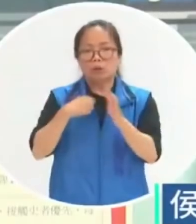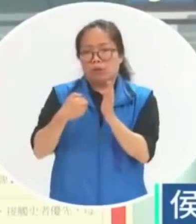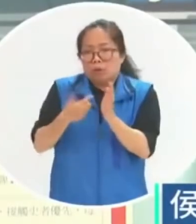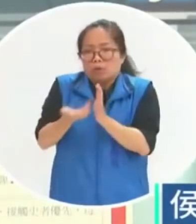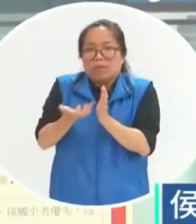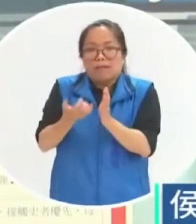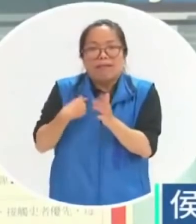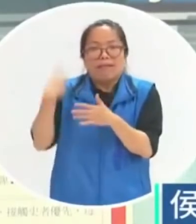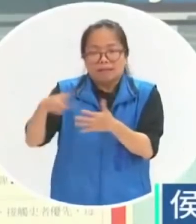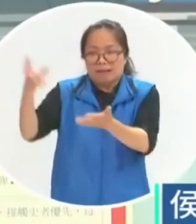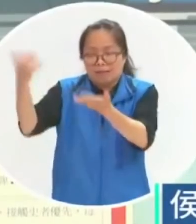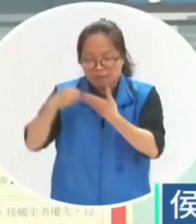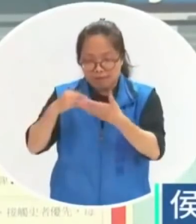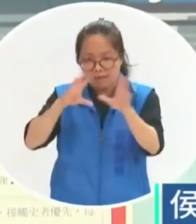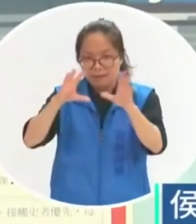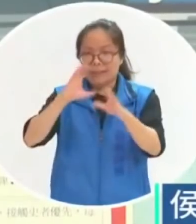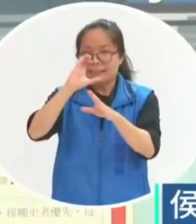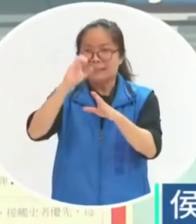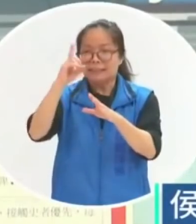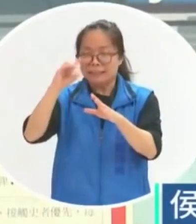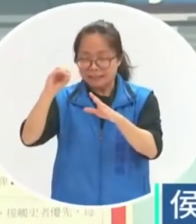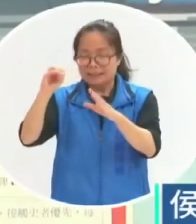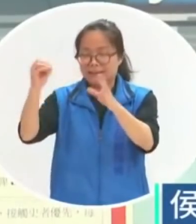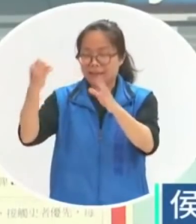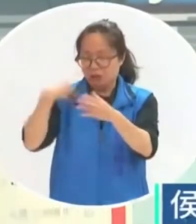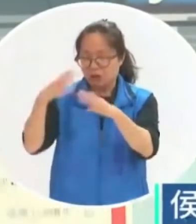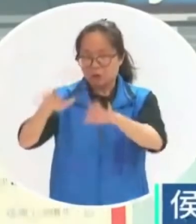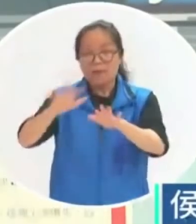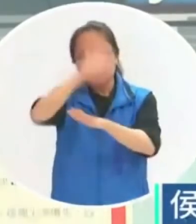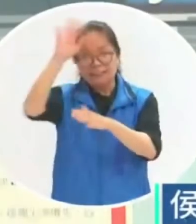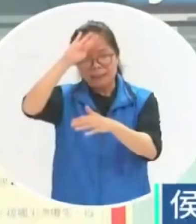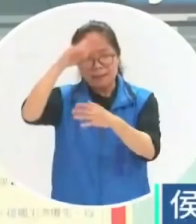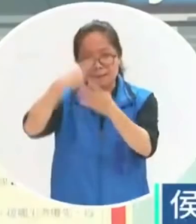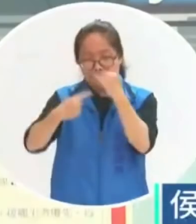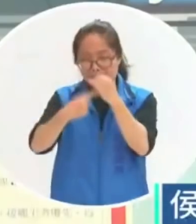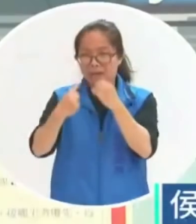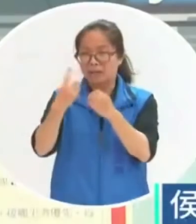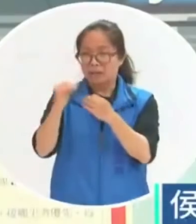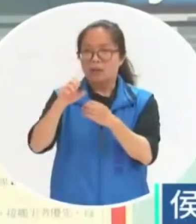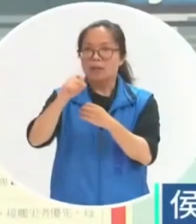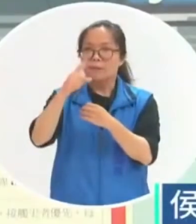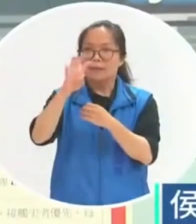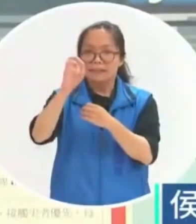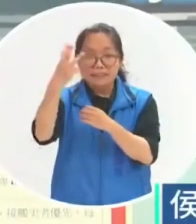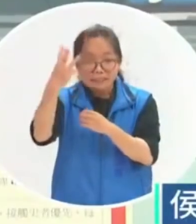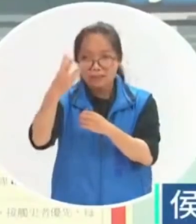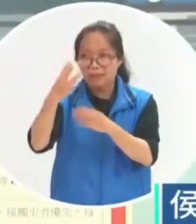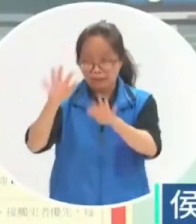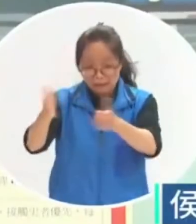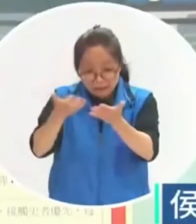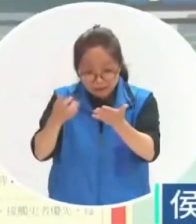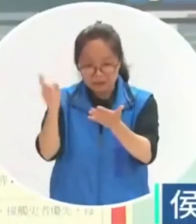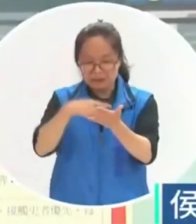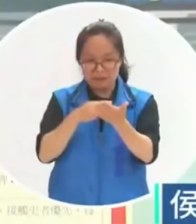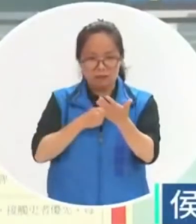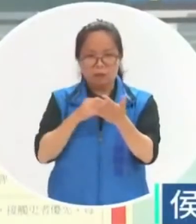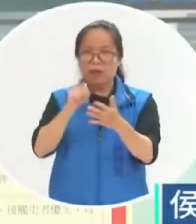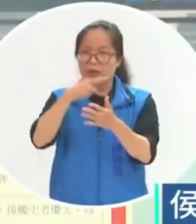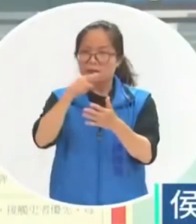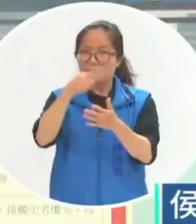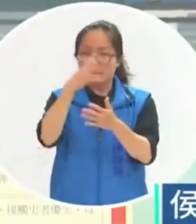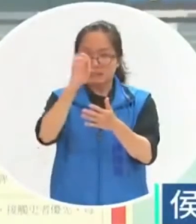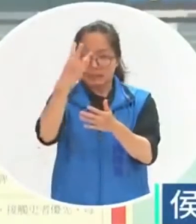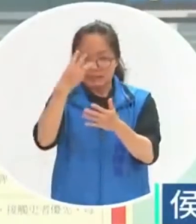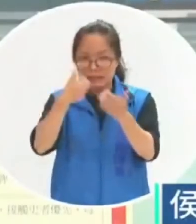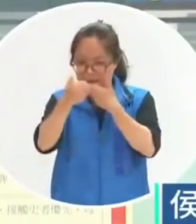刚才拿到 CDC 告诉我说今天确诊的个案是143，我必须把这143个确